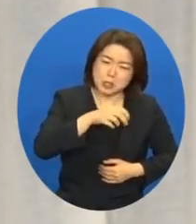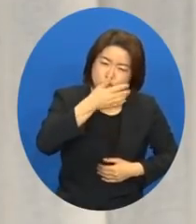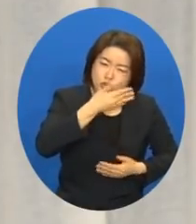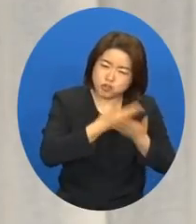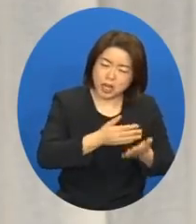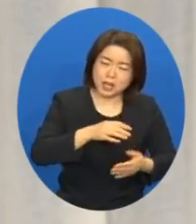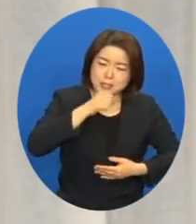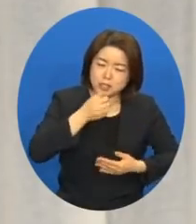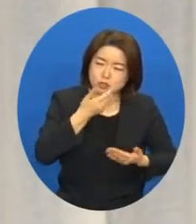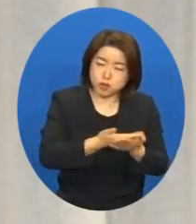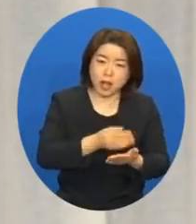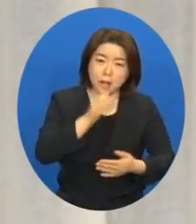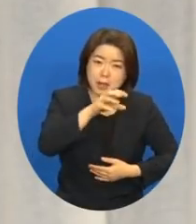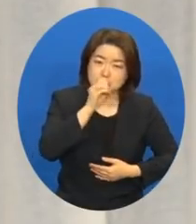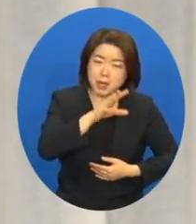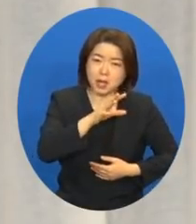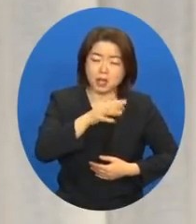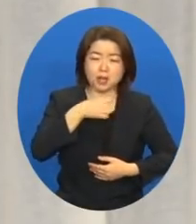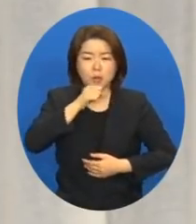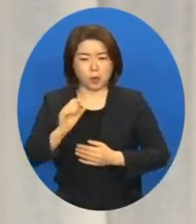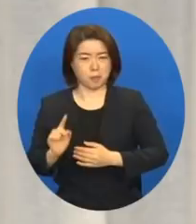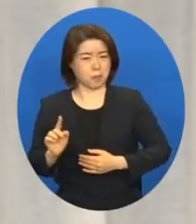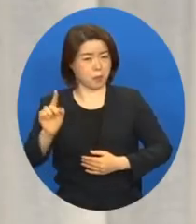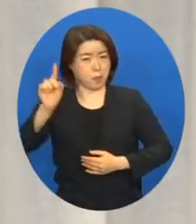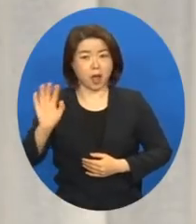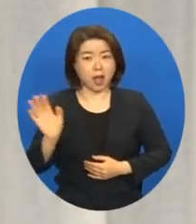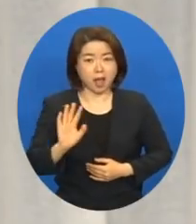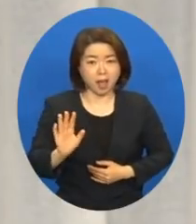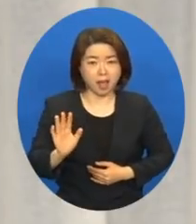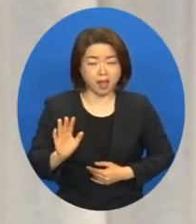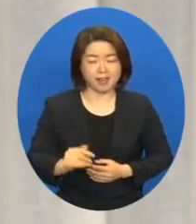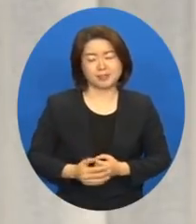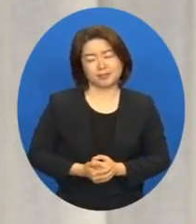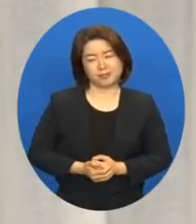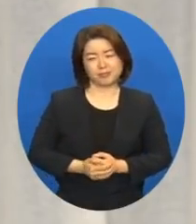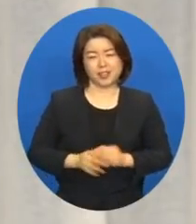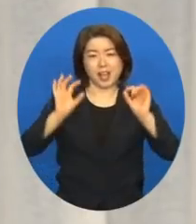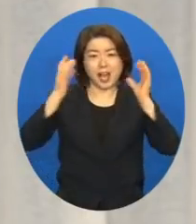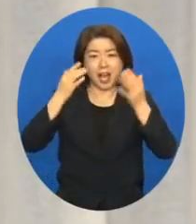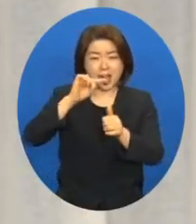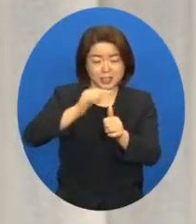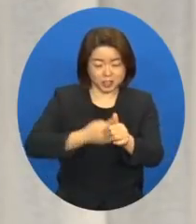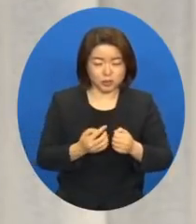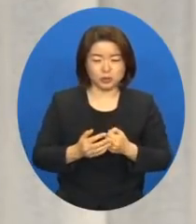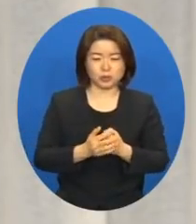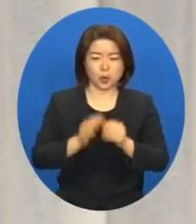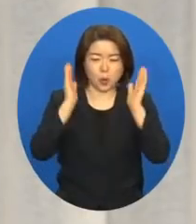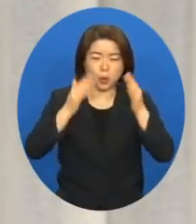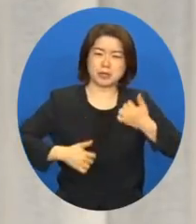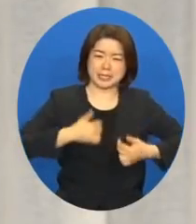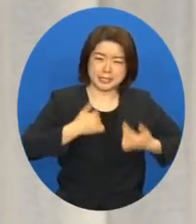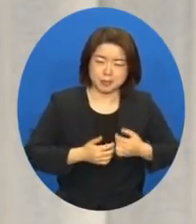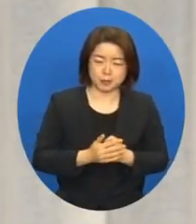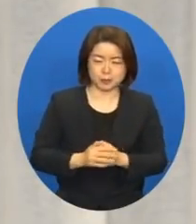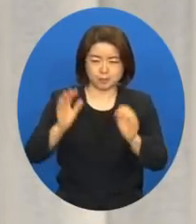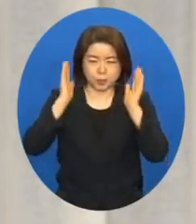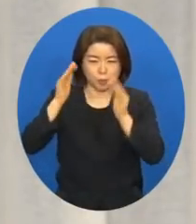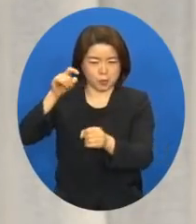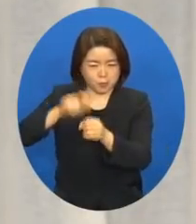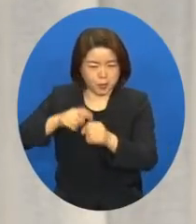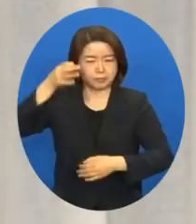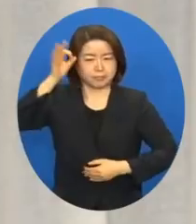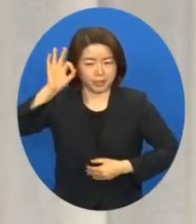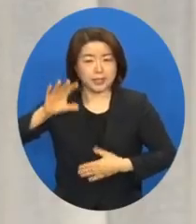성적이 올라가는 게 아니잖아요. 공부가 재밌어지고 공부해야 될 이유가 깨달아지면